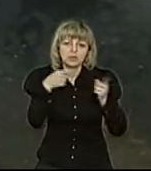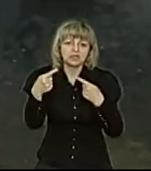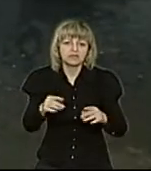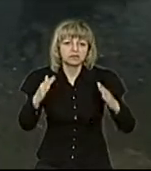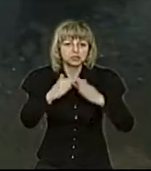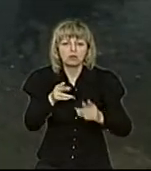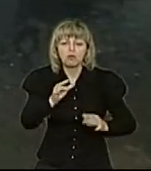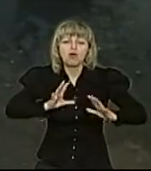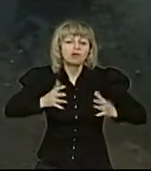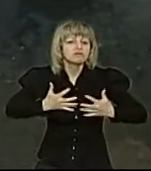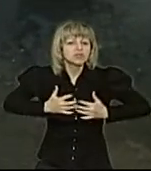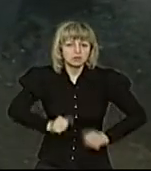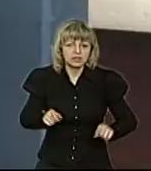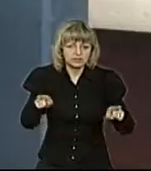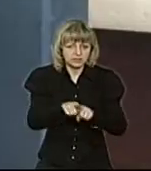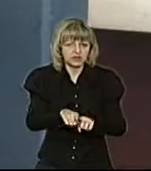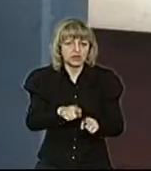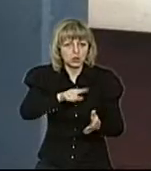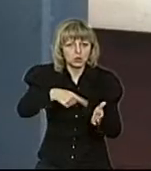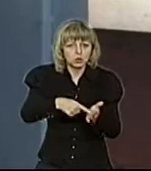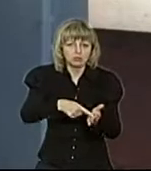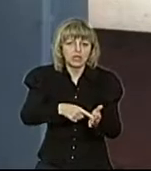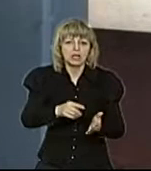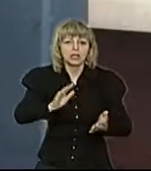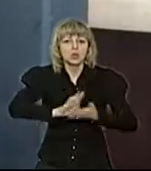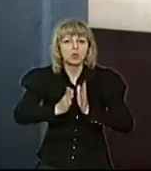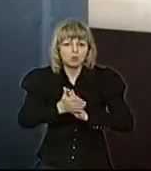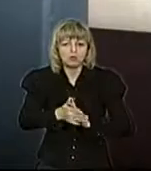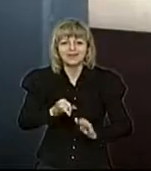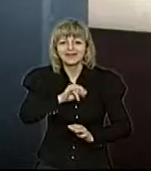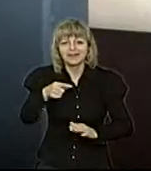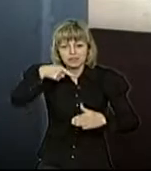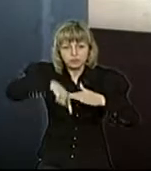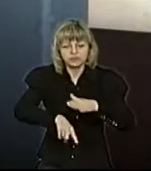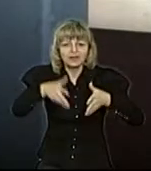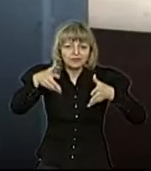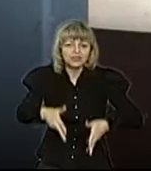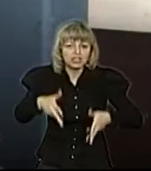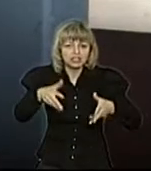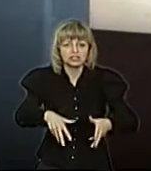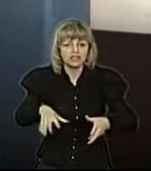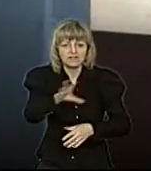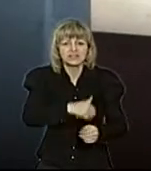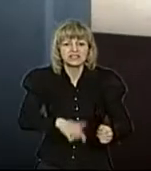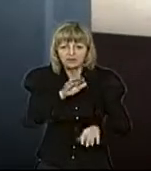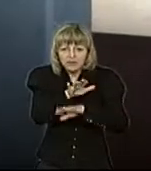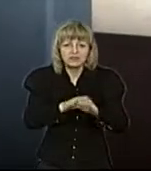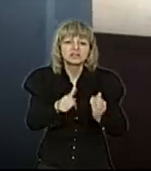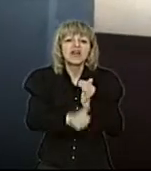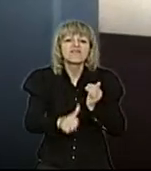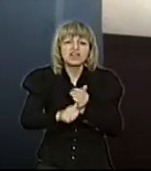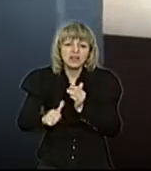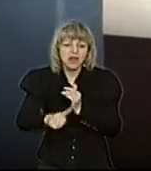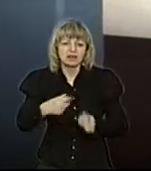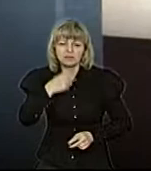від таких комунальних умов. Із підвала тече оці всі фекалії, і мені воняє аж